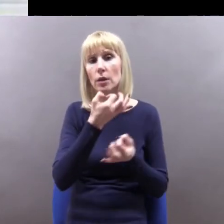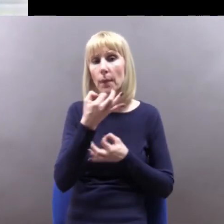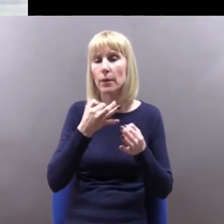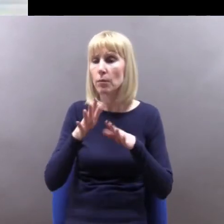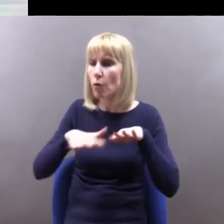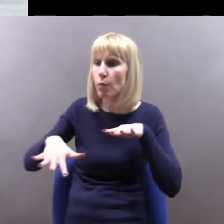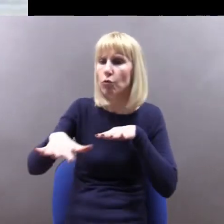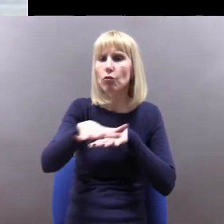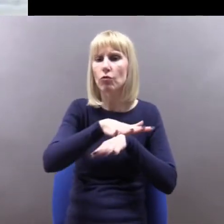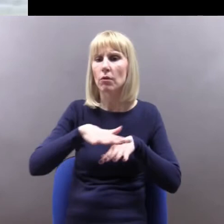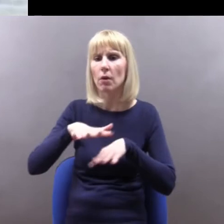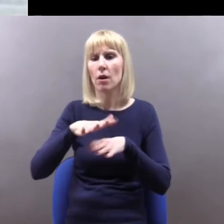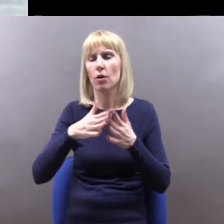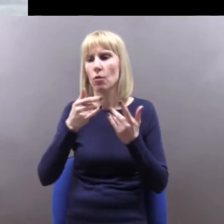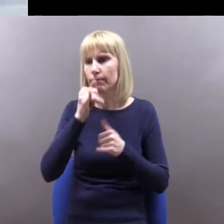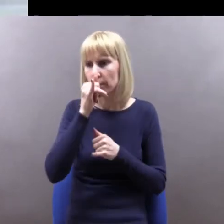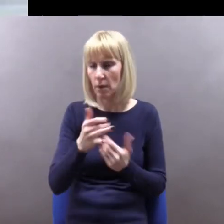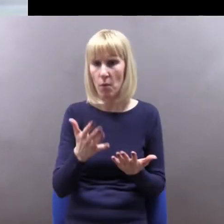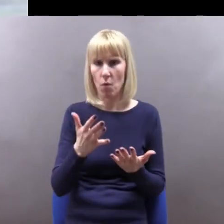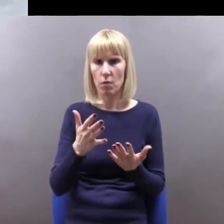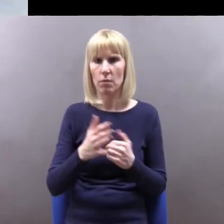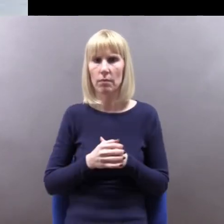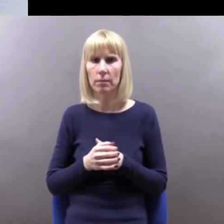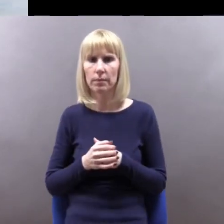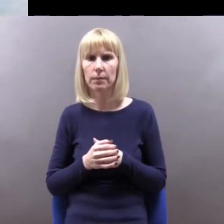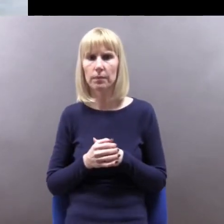przestrzeni publicznej nie ma takiej możliwości. I tutaj jest